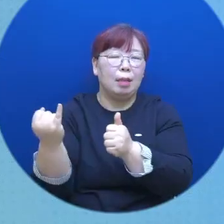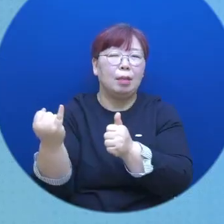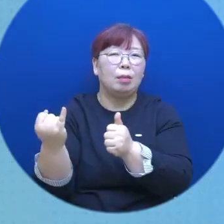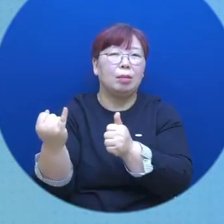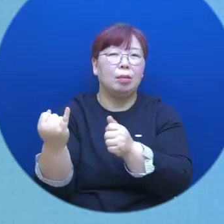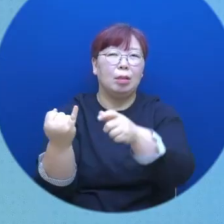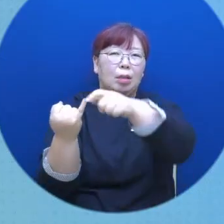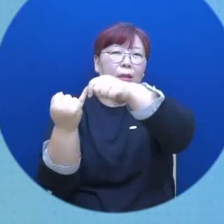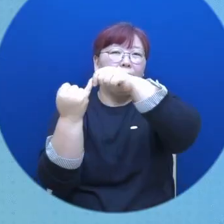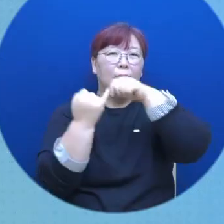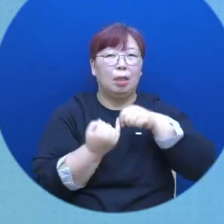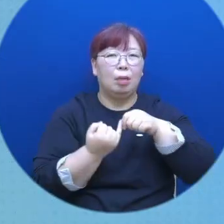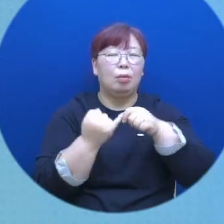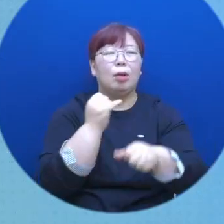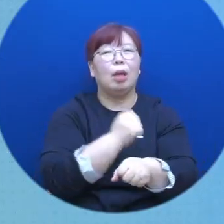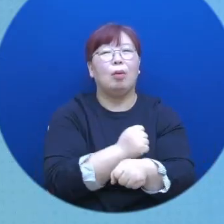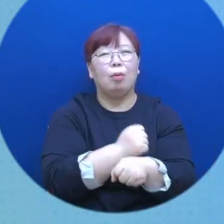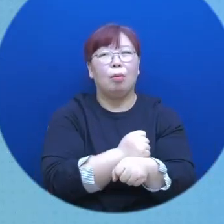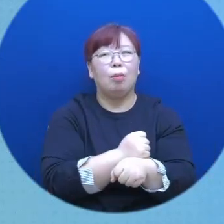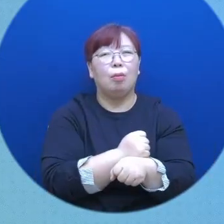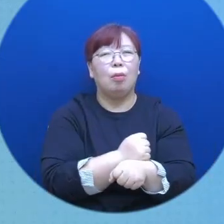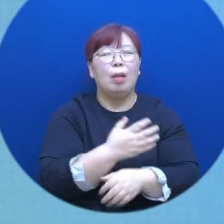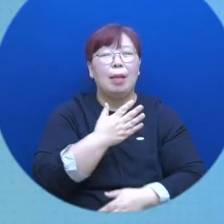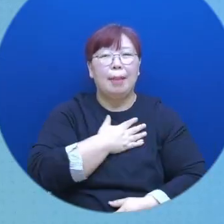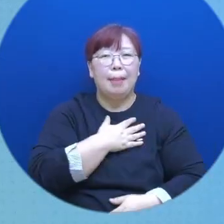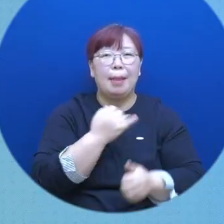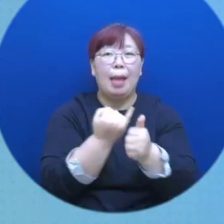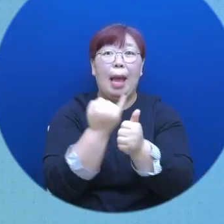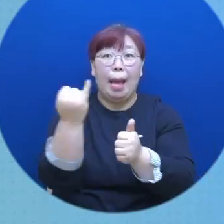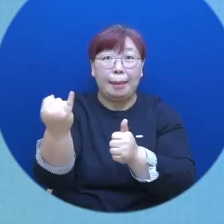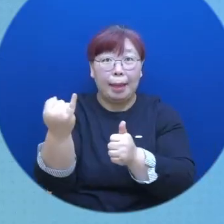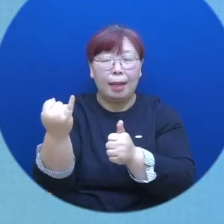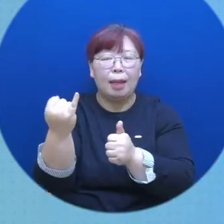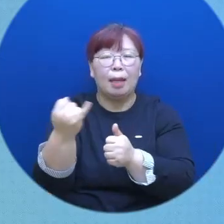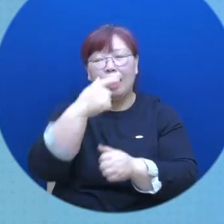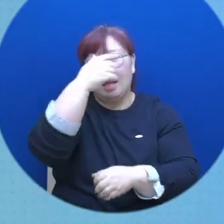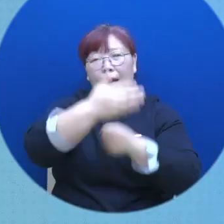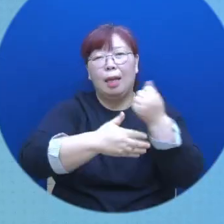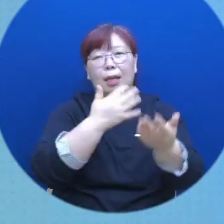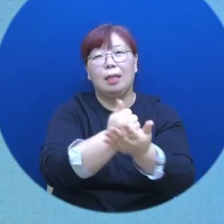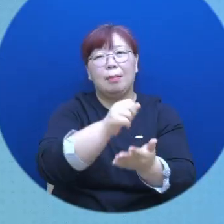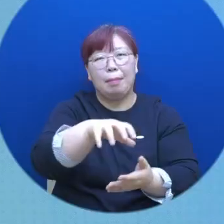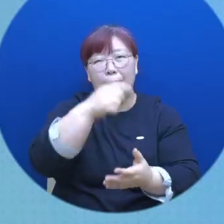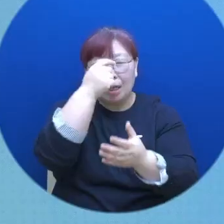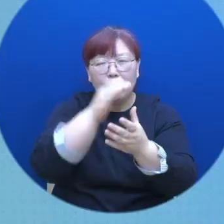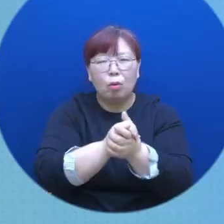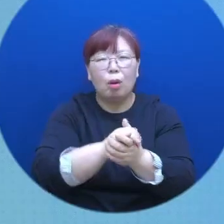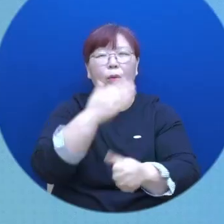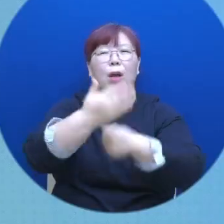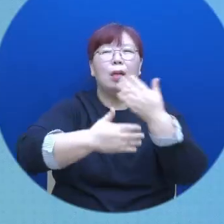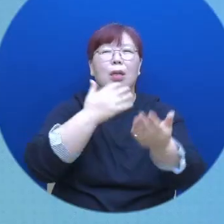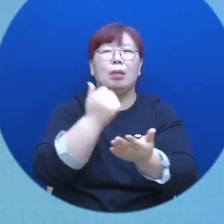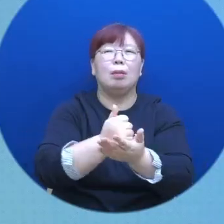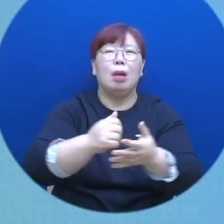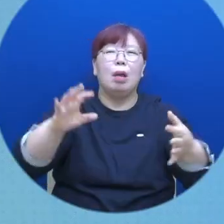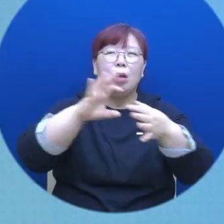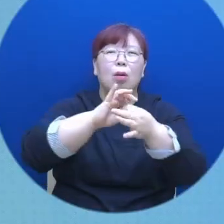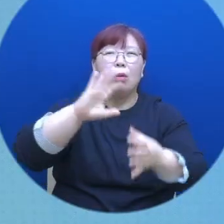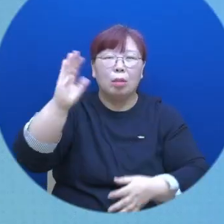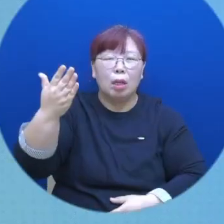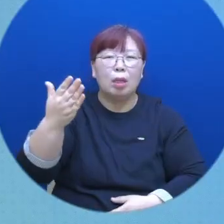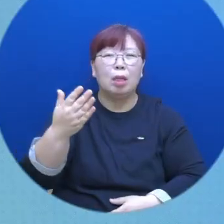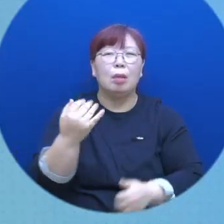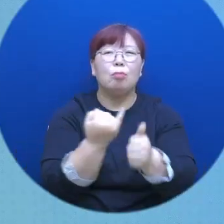아내를 데려오게 했다. 그리고 내 아내가 하나님 앞에 기도하고 하나님과 연결됐더니 친정 부모에게